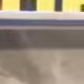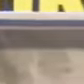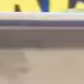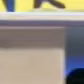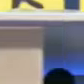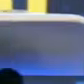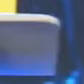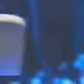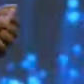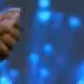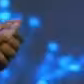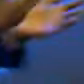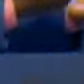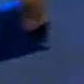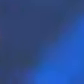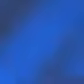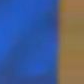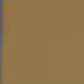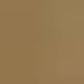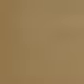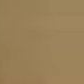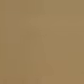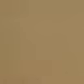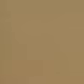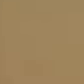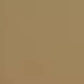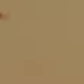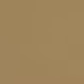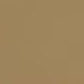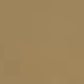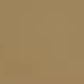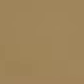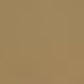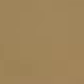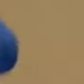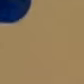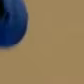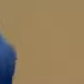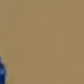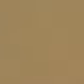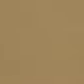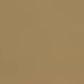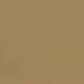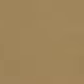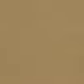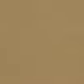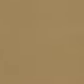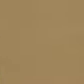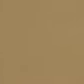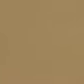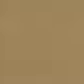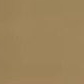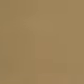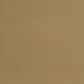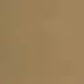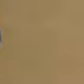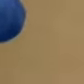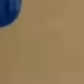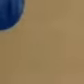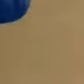soir qu'est ce que tu peux nous dit dis moi dis lui dit le dit lui